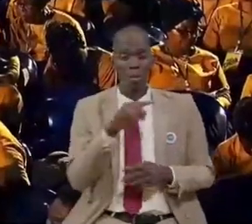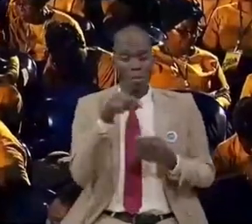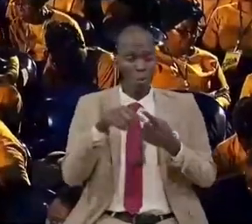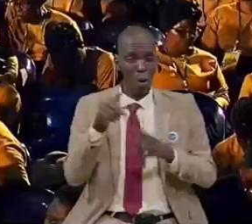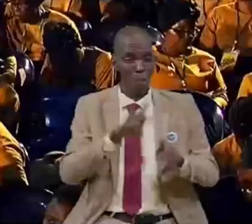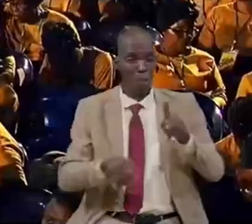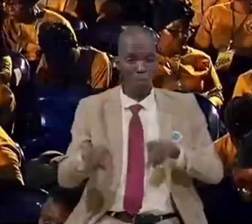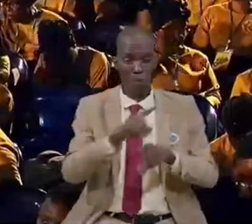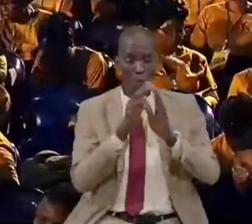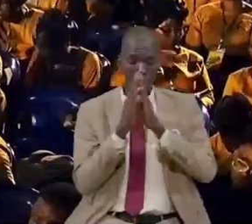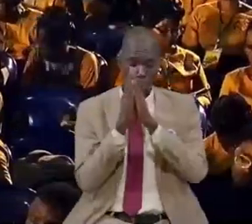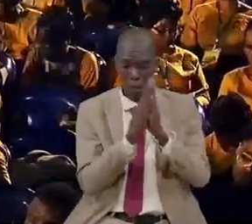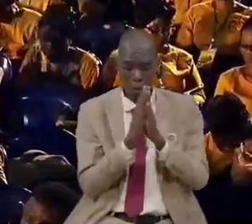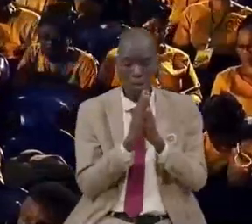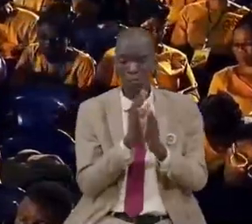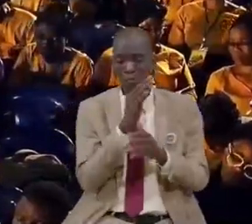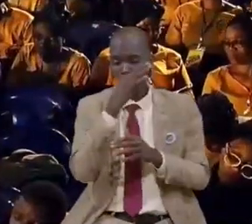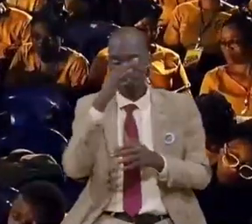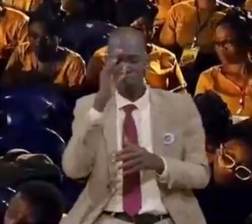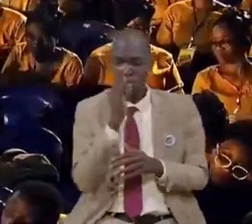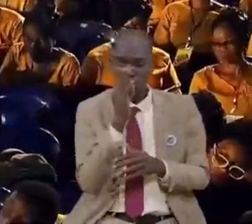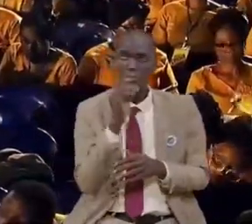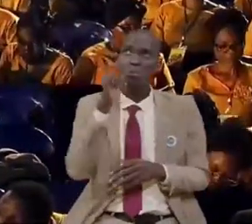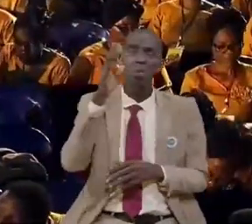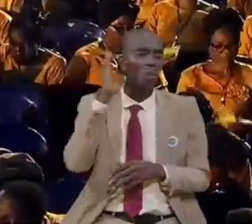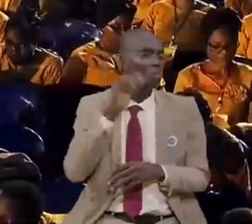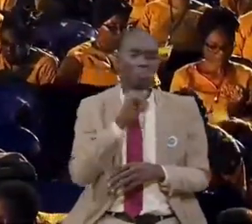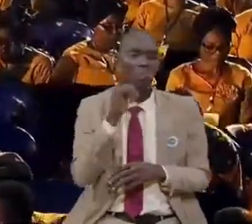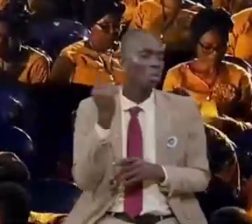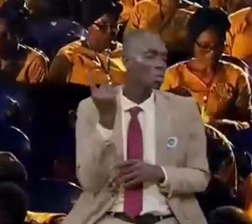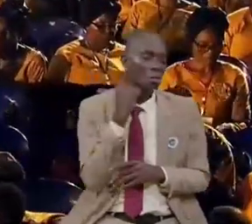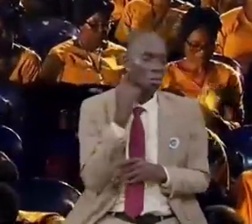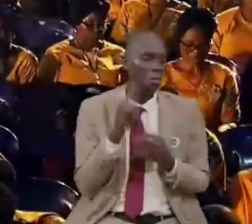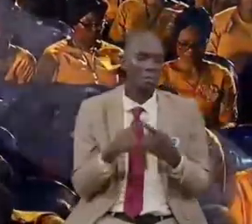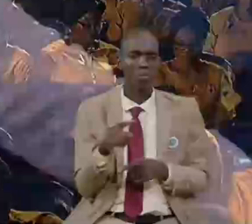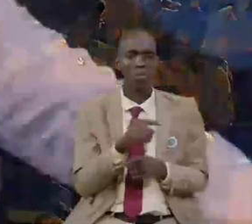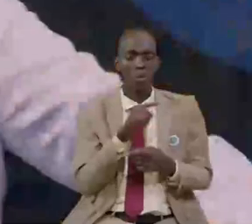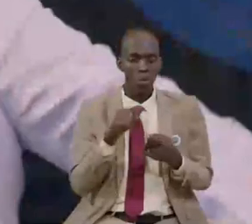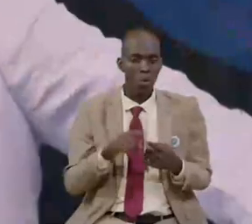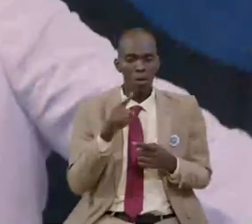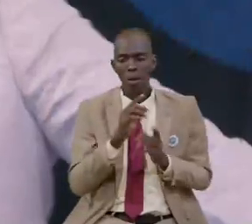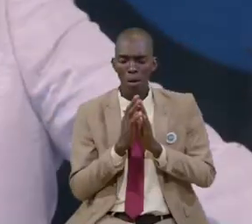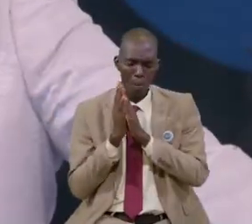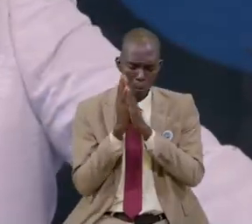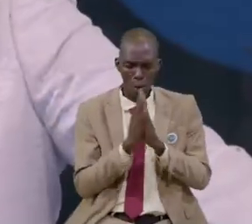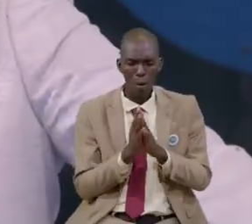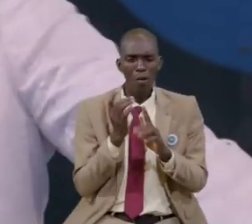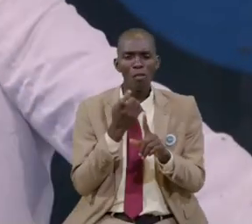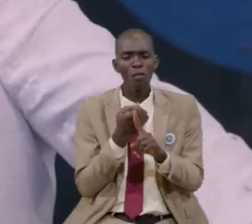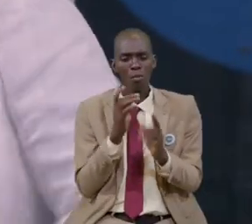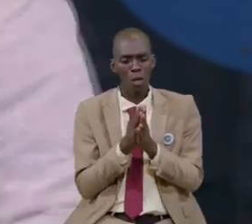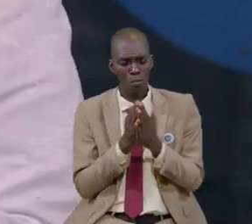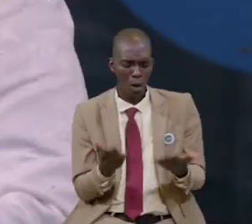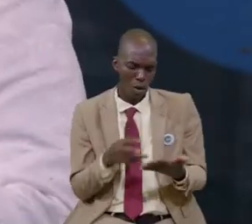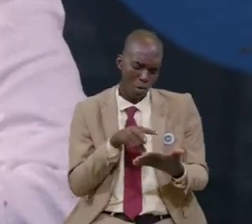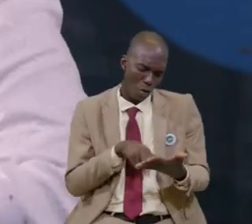jeûnent, qu'ils ne veulent pas exaucer, quand ils lisent leurs prières d'un livre, qu'ils ne veulent pas